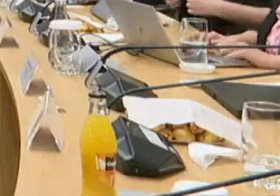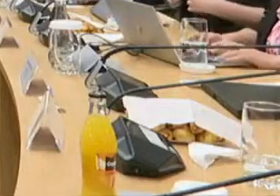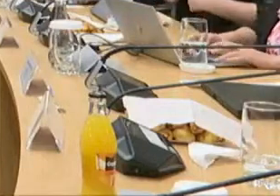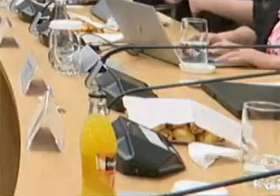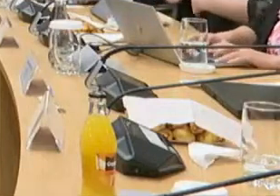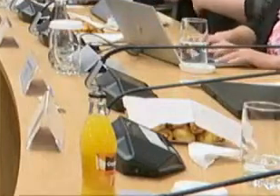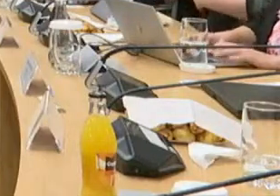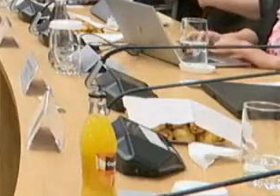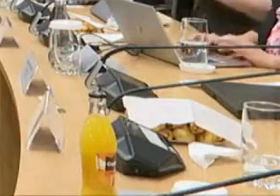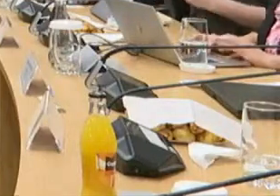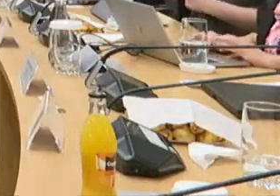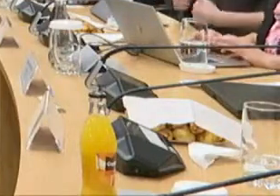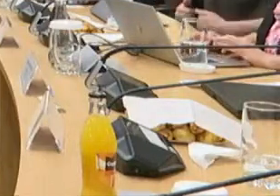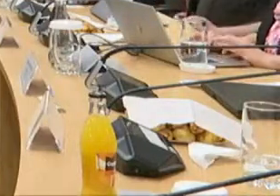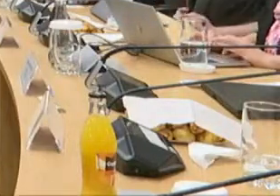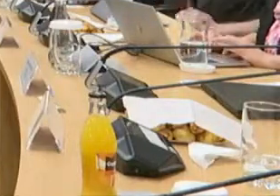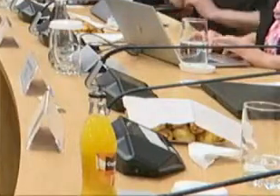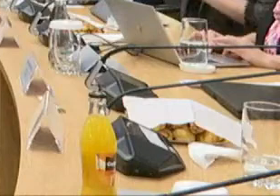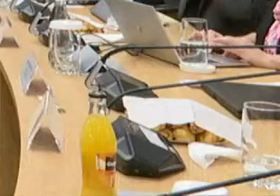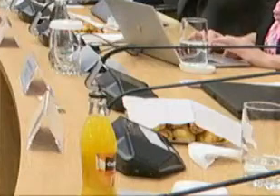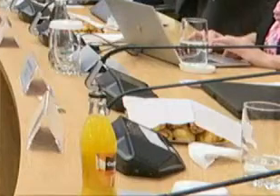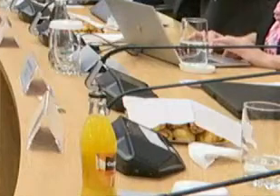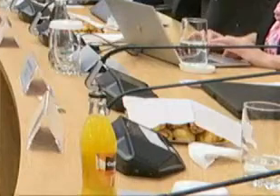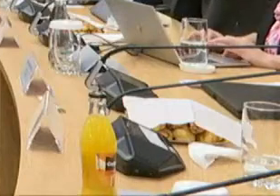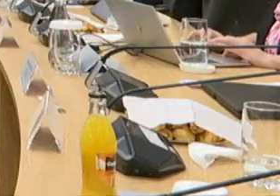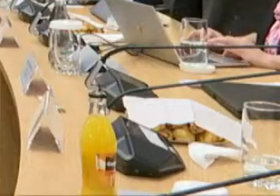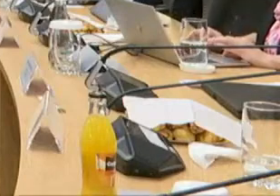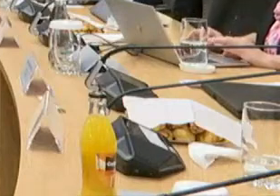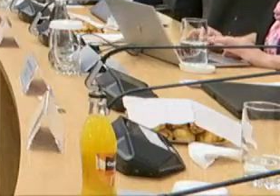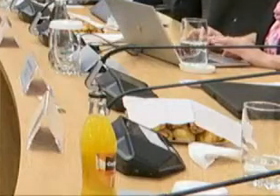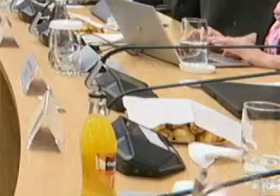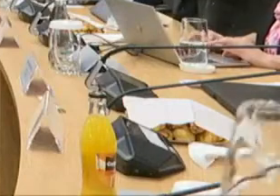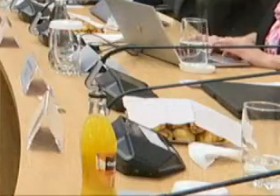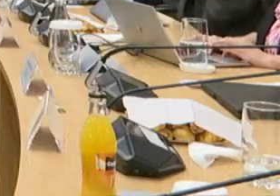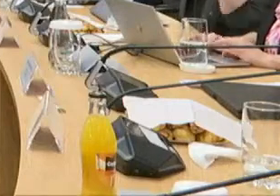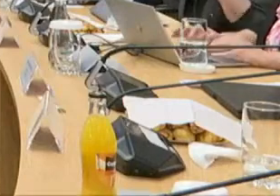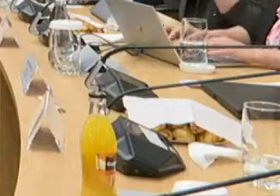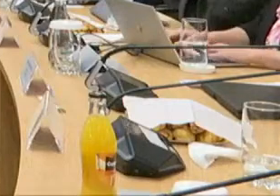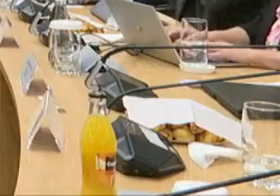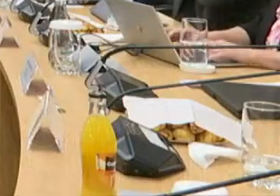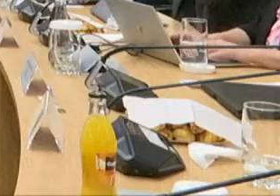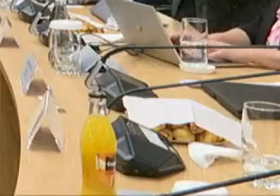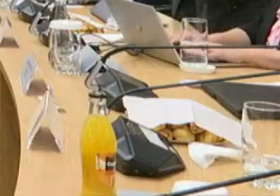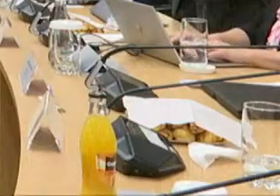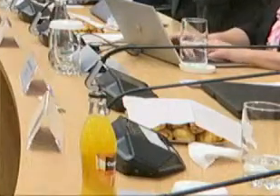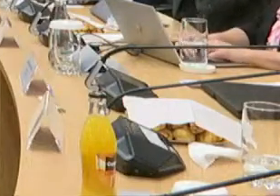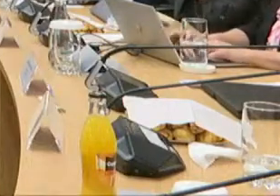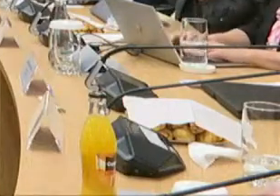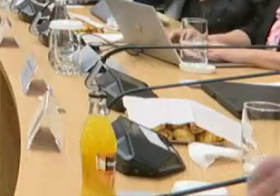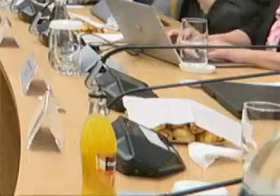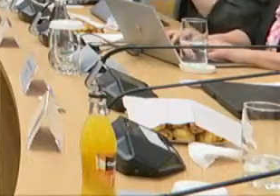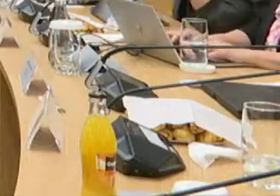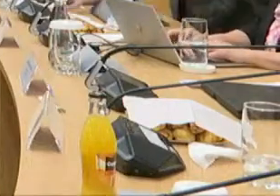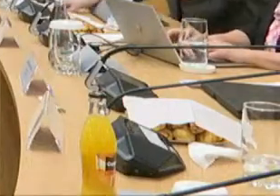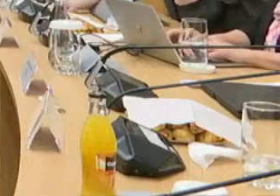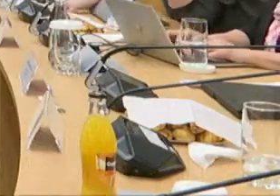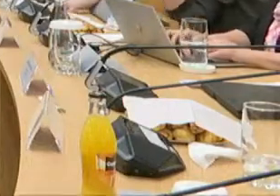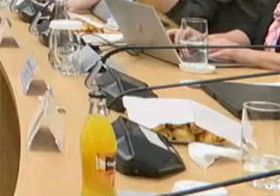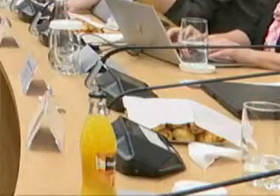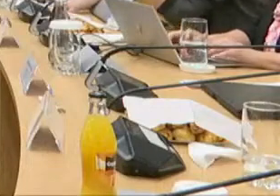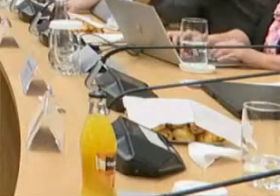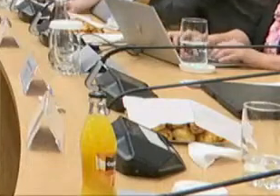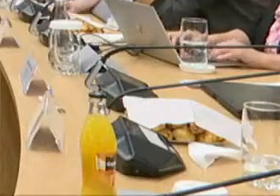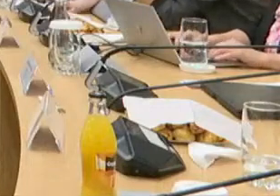absent l am văzut mătușan Vladimir prezent Moldovan Ionuț prezent Oana